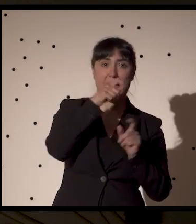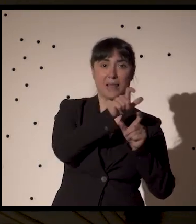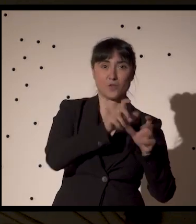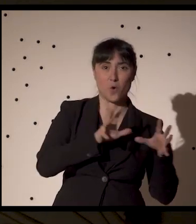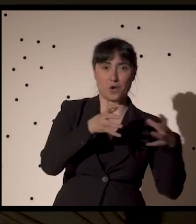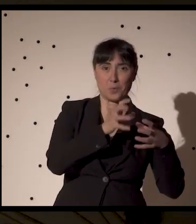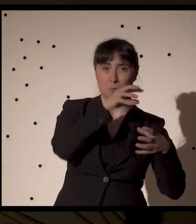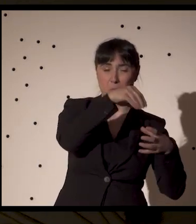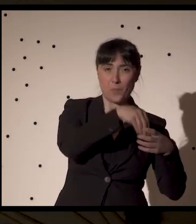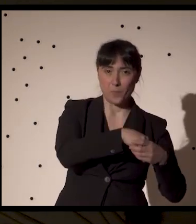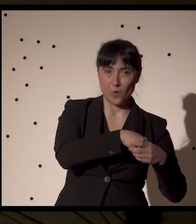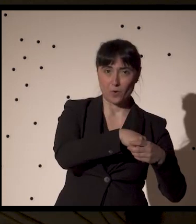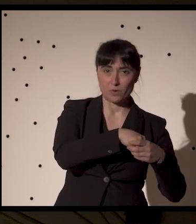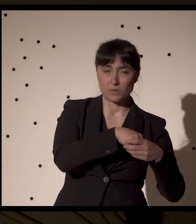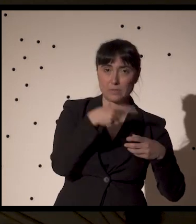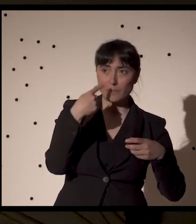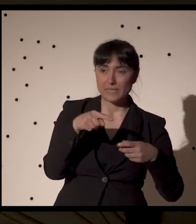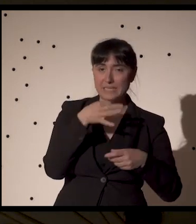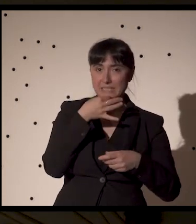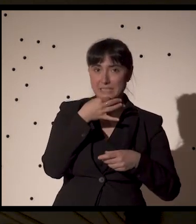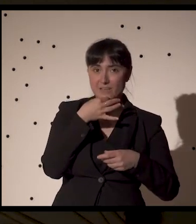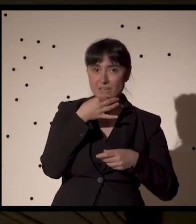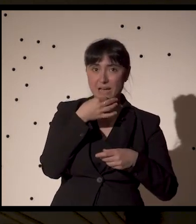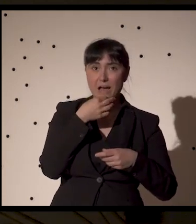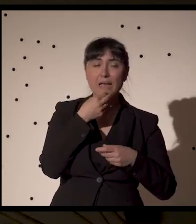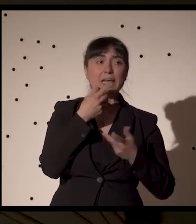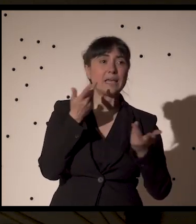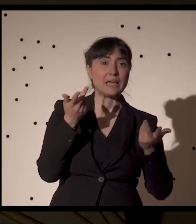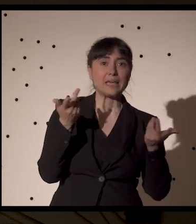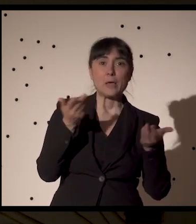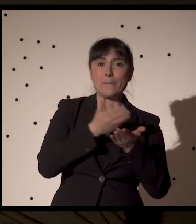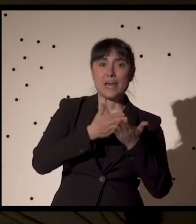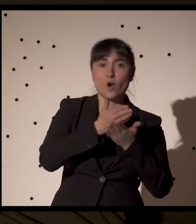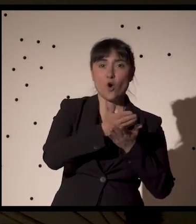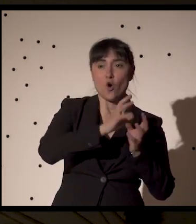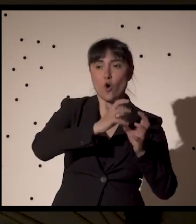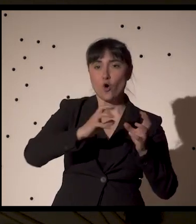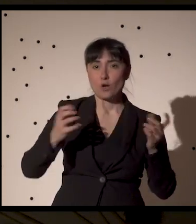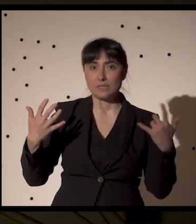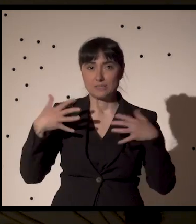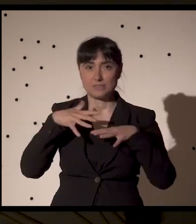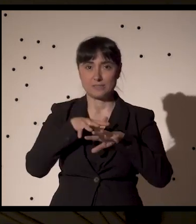i dialoghi i rapporti che si vengono a creare fra i vari percorsi